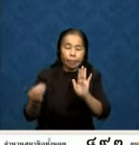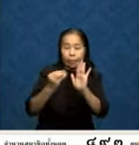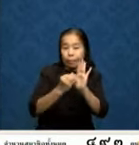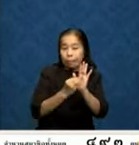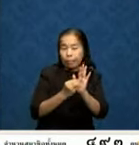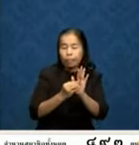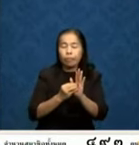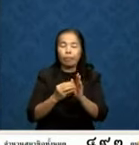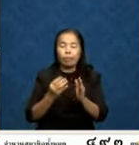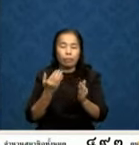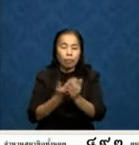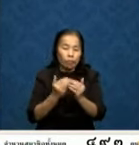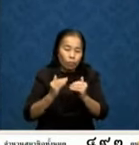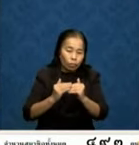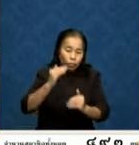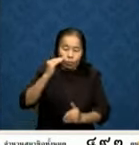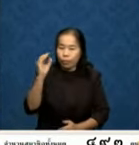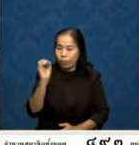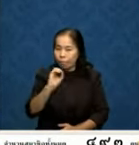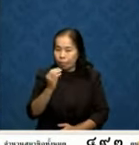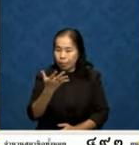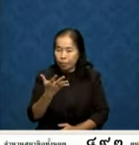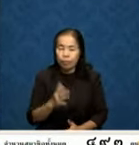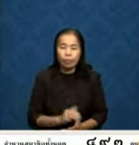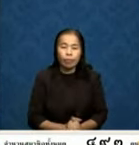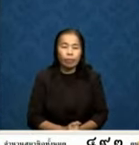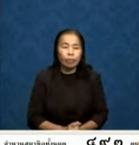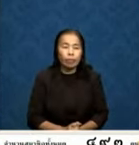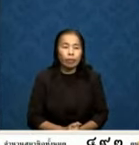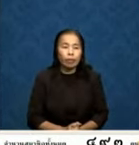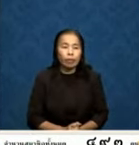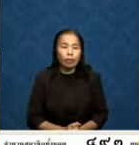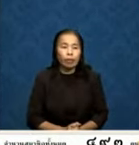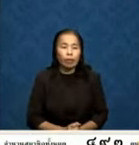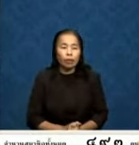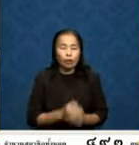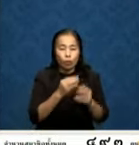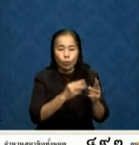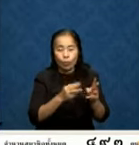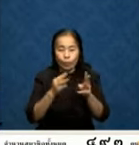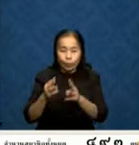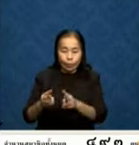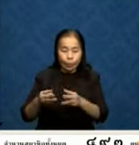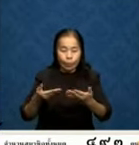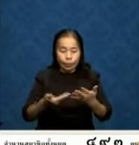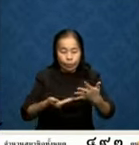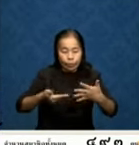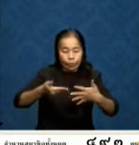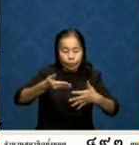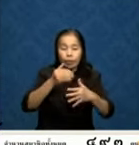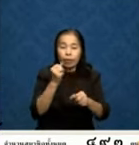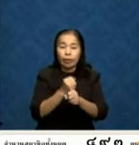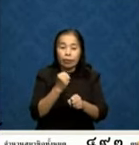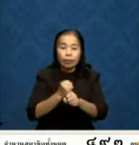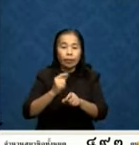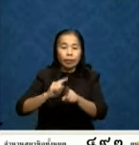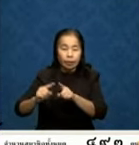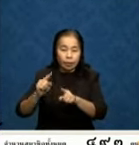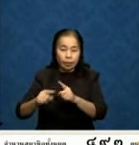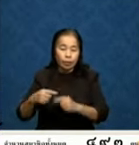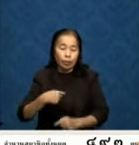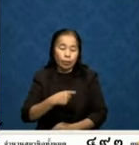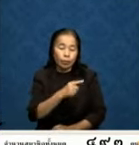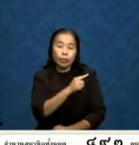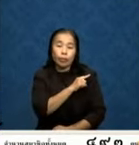ประชุมที่เกินไปกว่าเหตุนะครับแล้วก็รวมถึงว่าในกระบวนการต่างๆเนี่ยที่เราทำหน้าที่เห